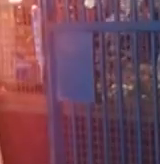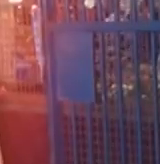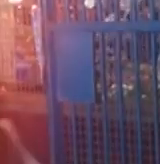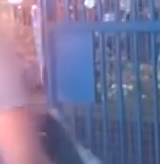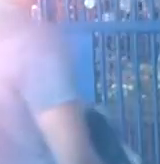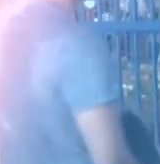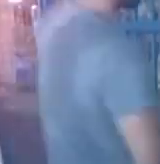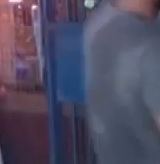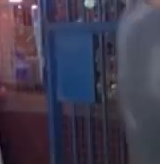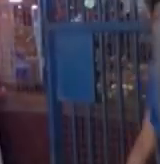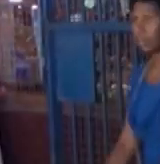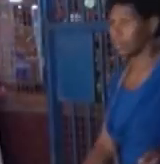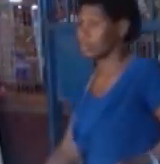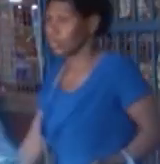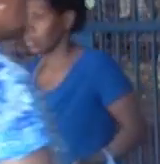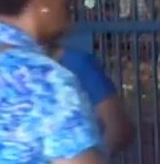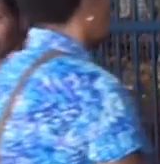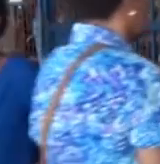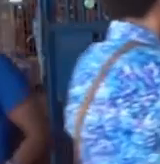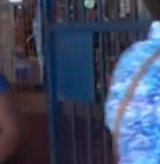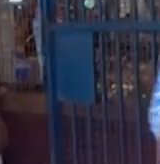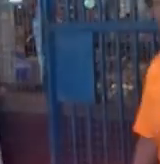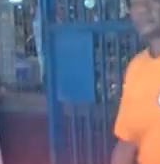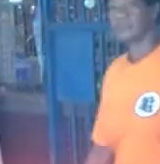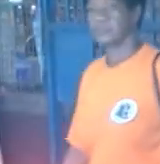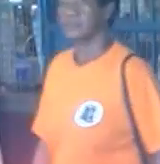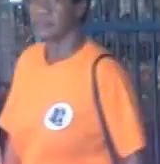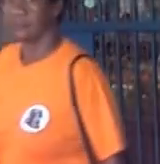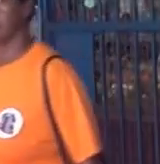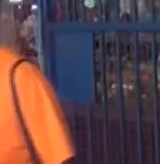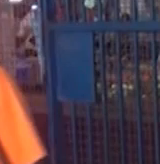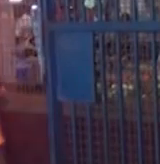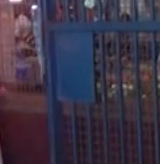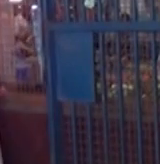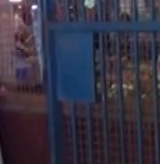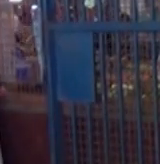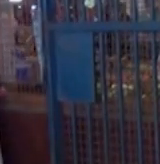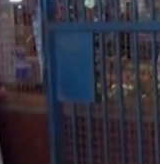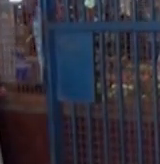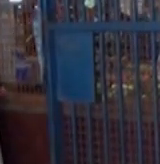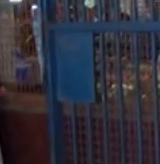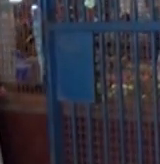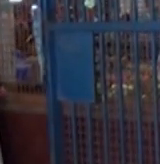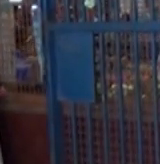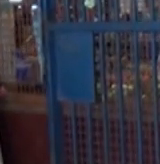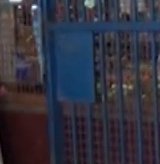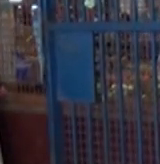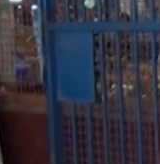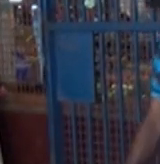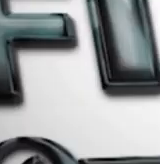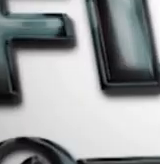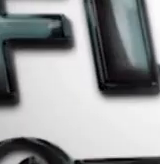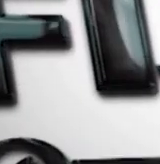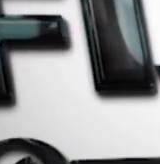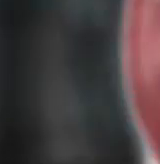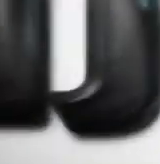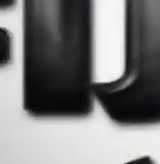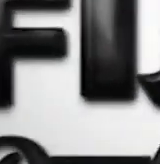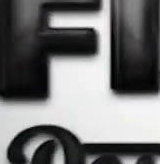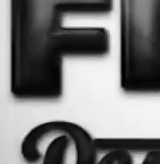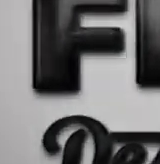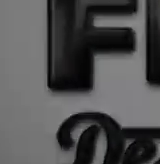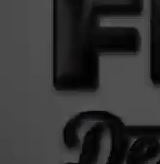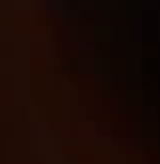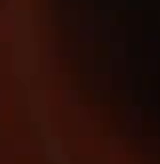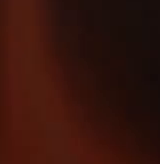हमारे सामने नायक है गोंगवा लुगु लटोका रेडियो फीजी 2 में पुराना गाना लगे हमें बहुत अच्छा लगे रेडियो फीजी